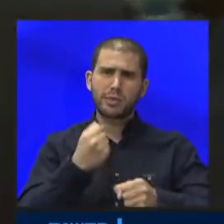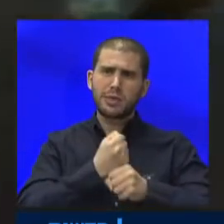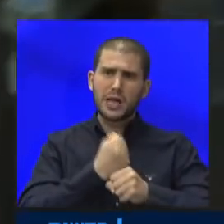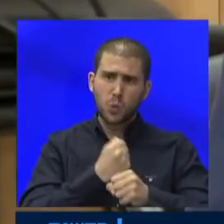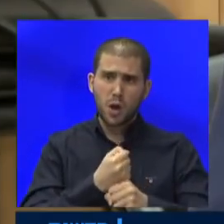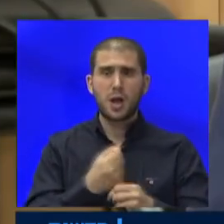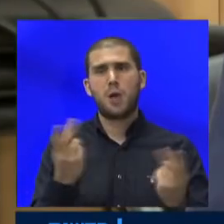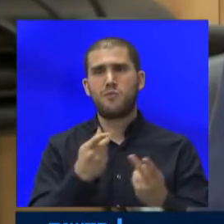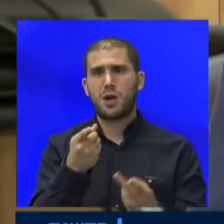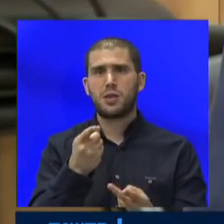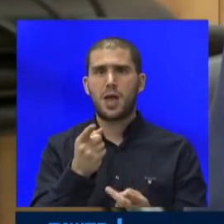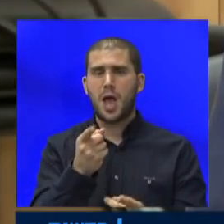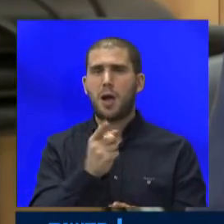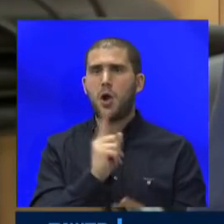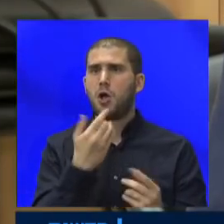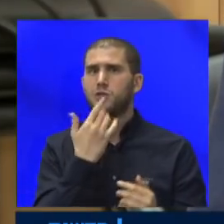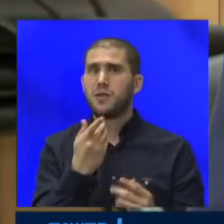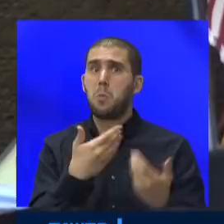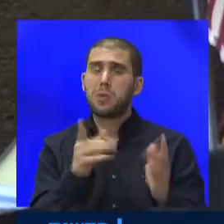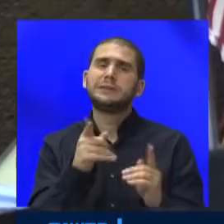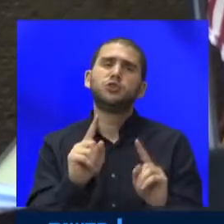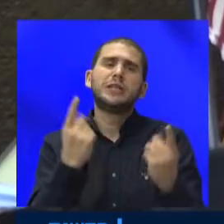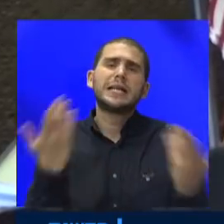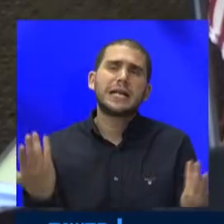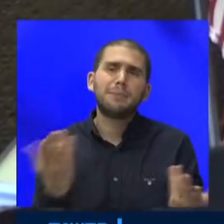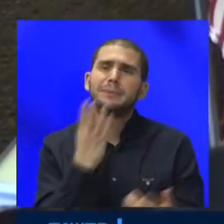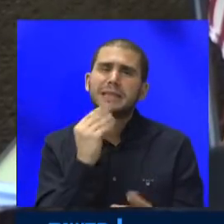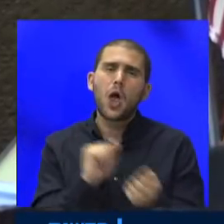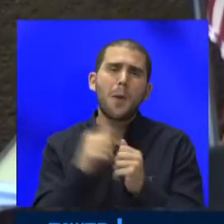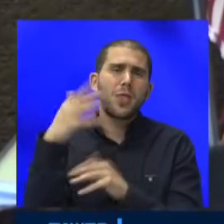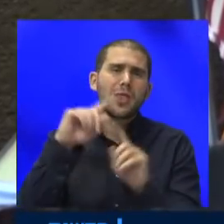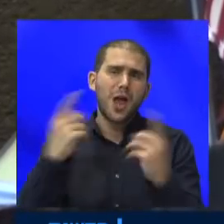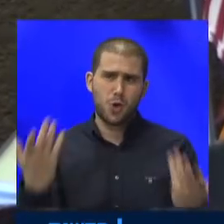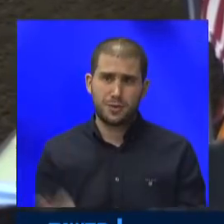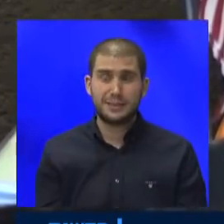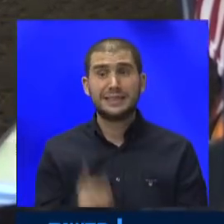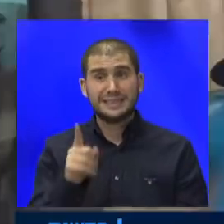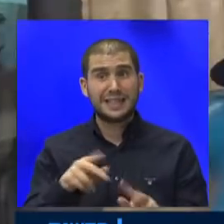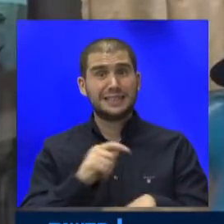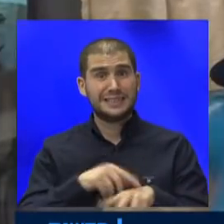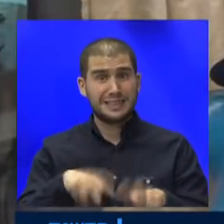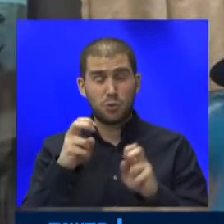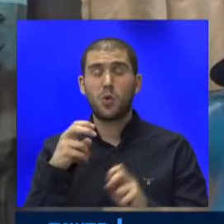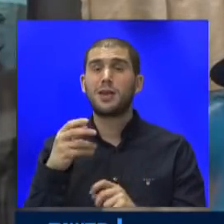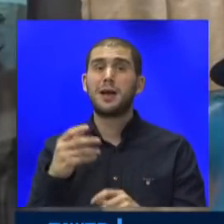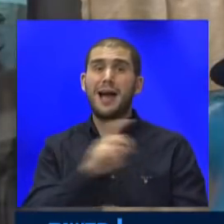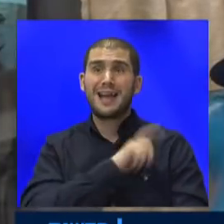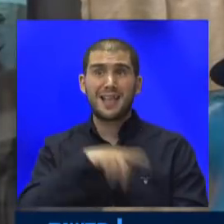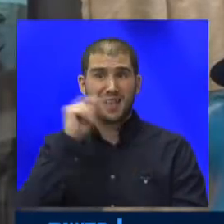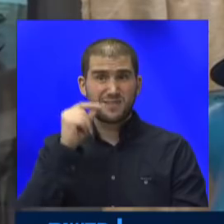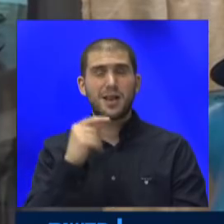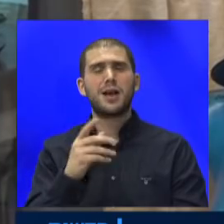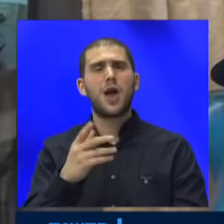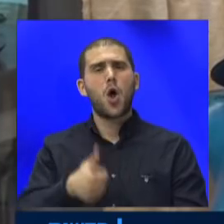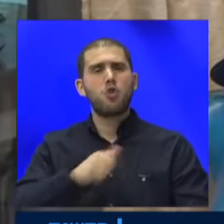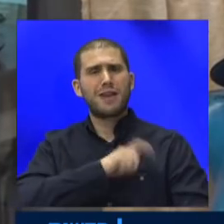תקין שהם פותחים, אבל זה מה שיקרה בישראל או במדינות אחרות. זה הזמן של מקבלי החלטות בעיריית תל אביב וראש העיר לקבל החלטה שתומכת בעסקים